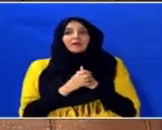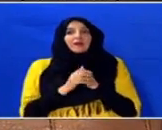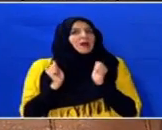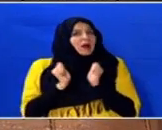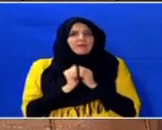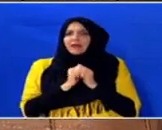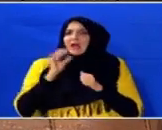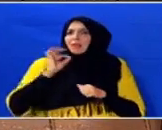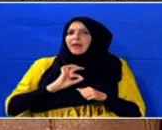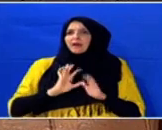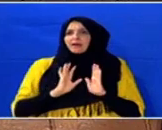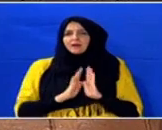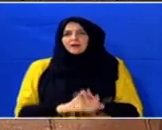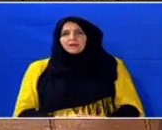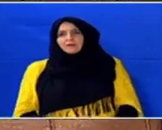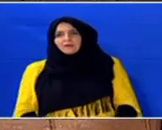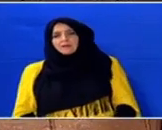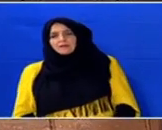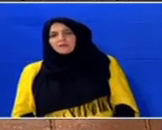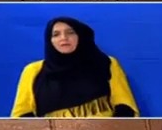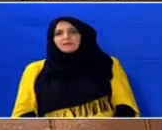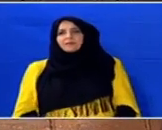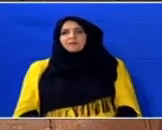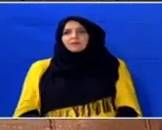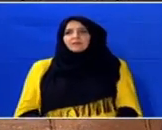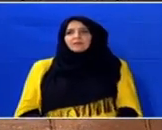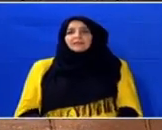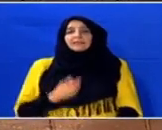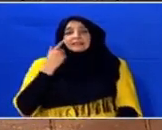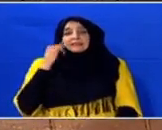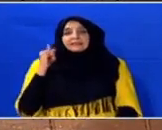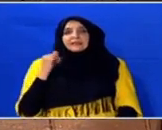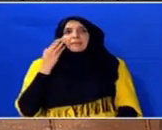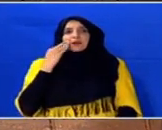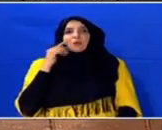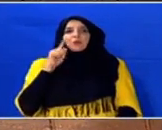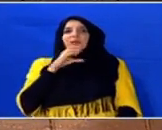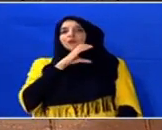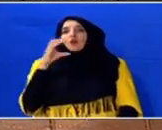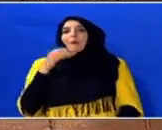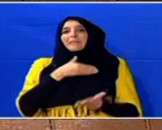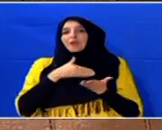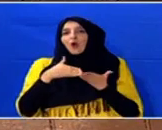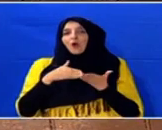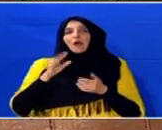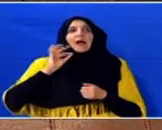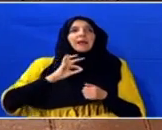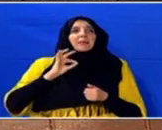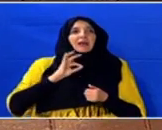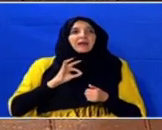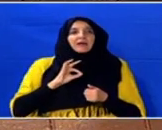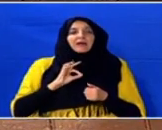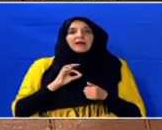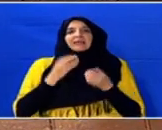الفائدة، رأس المال مع الفائدة. إذا كان مثلا رأس المال 100 مليون سنتيم